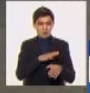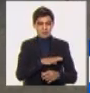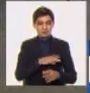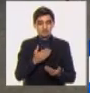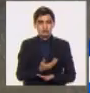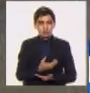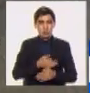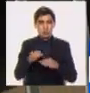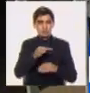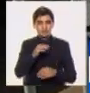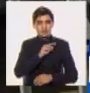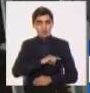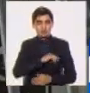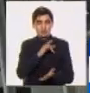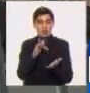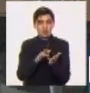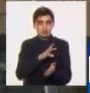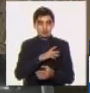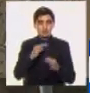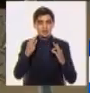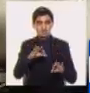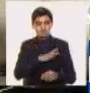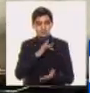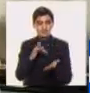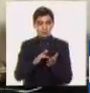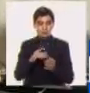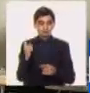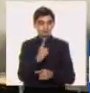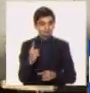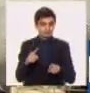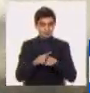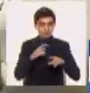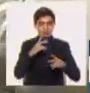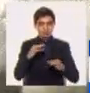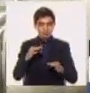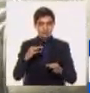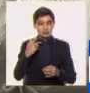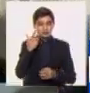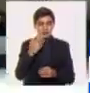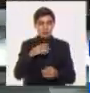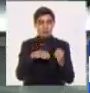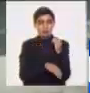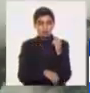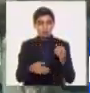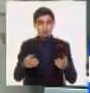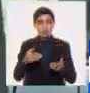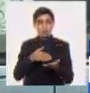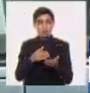области, работающим в городе, разрешили заезжать в мегаполис. Очевидно, ситуация изменится только после отмены